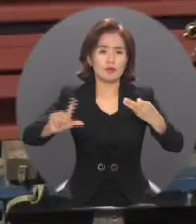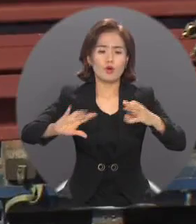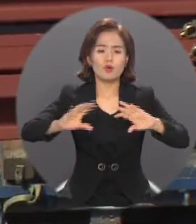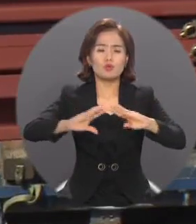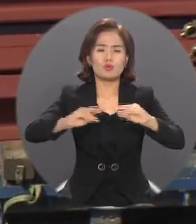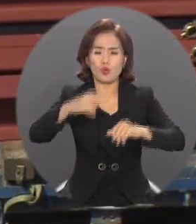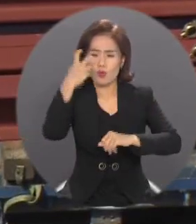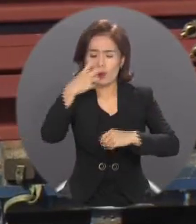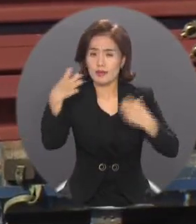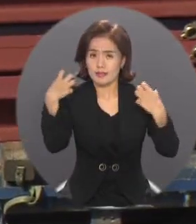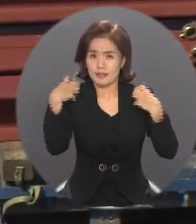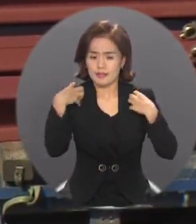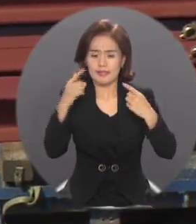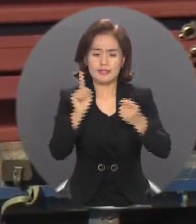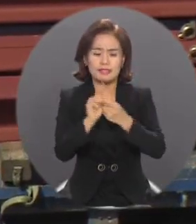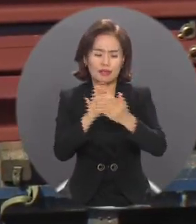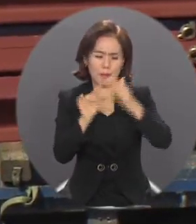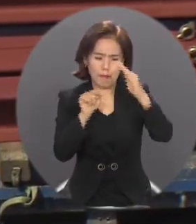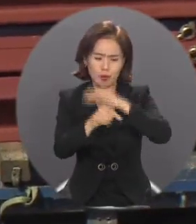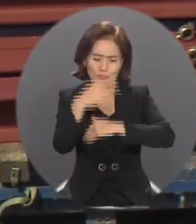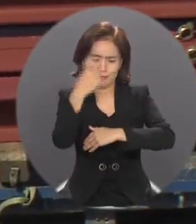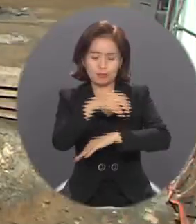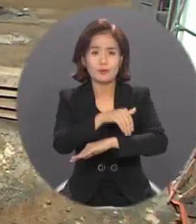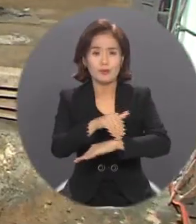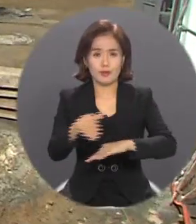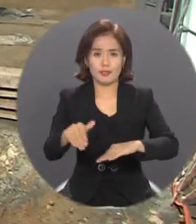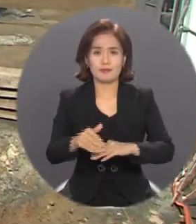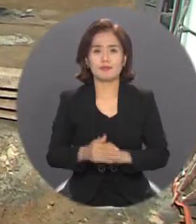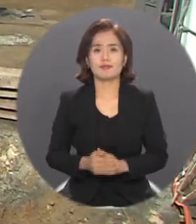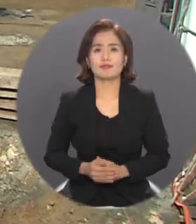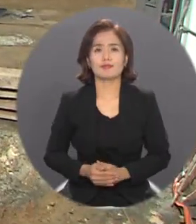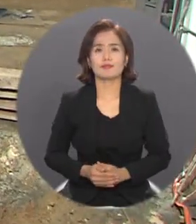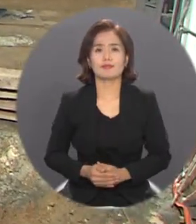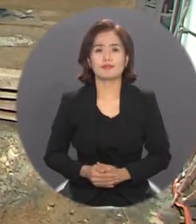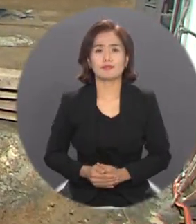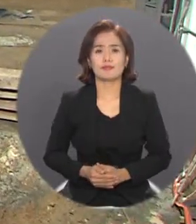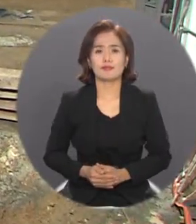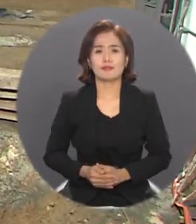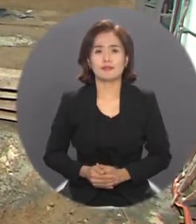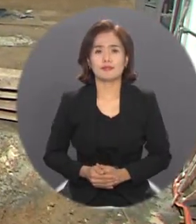국토관리청에 현장 실사가 진행될 예정입니다. MBC 뉴스 김담입니다.